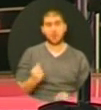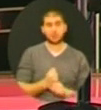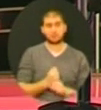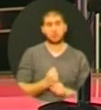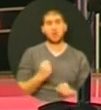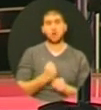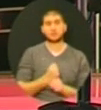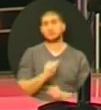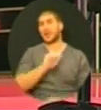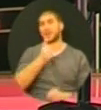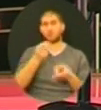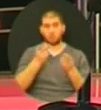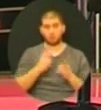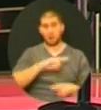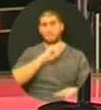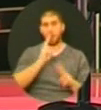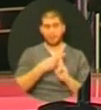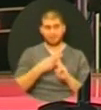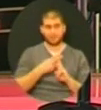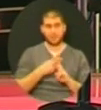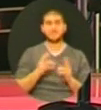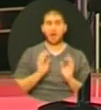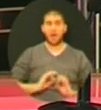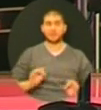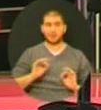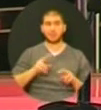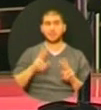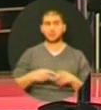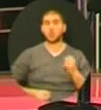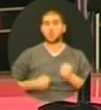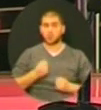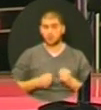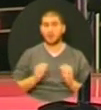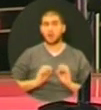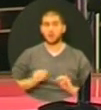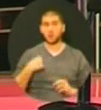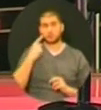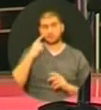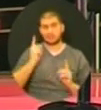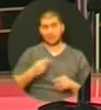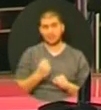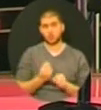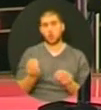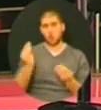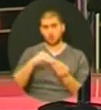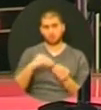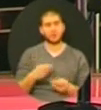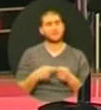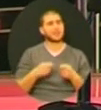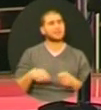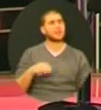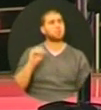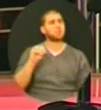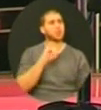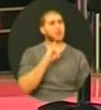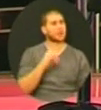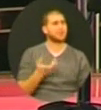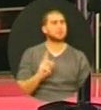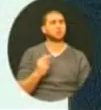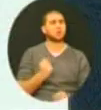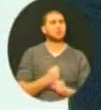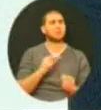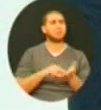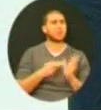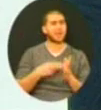עושים את הטוב ביותר שקיים בעולם, ועדיין יש קושי, ועדיין אני חושב שצריך לעשות עוד. חבר הכנסת מוטי יוגב, תודה רבה לך. מי שעושה